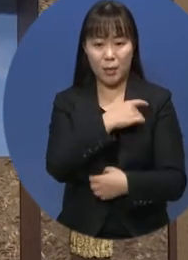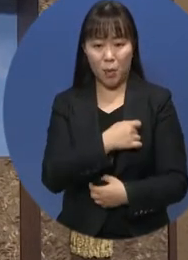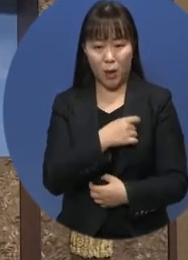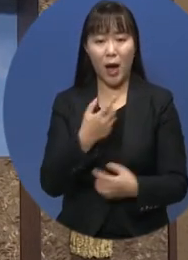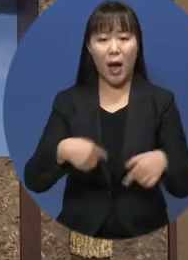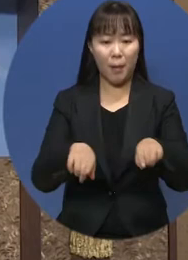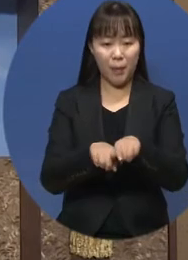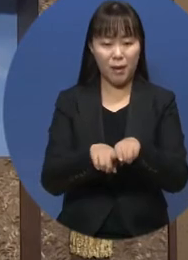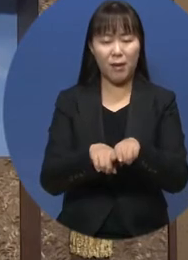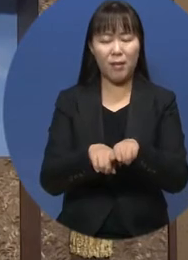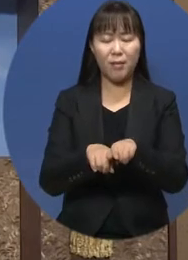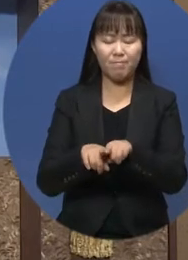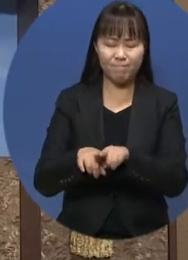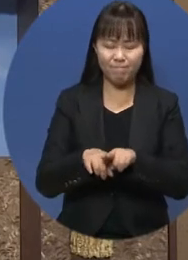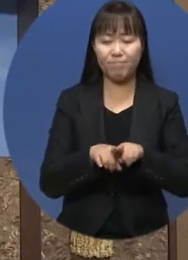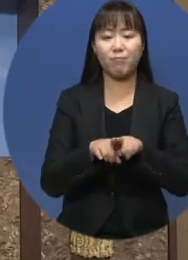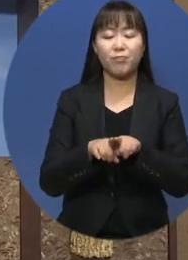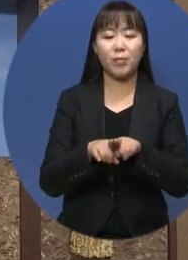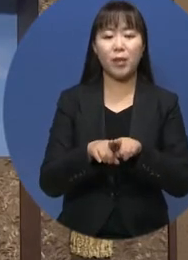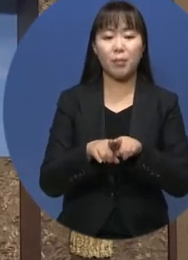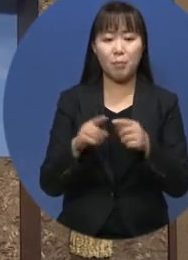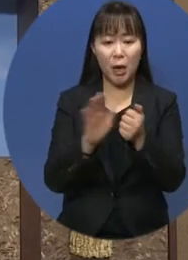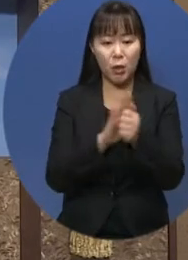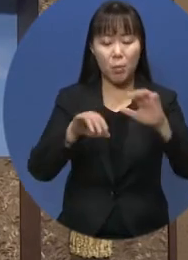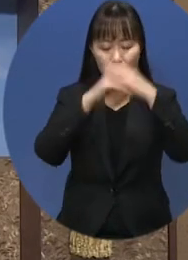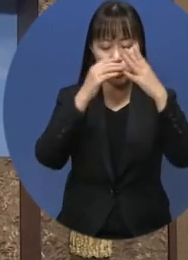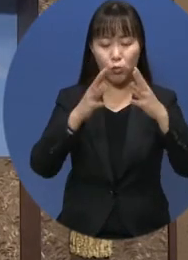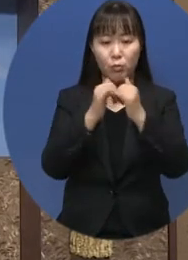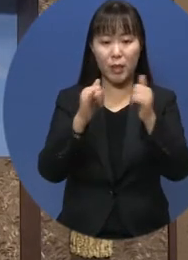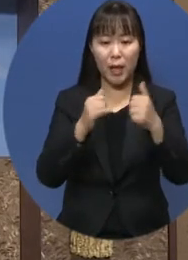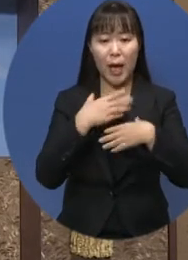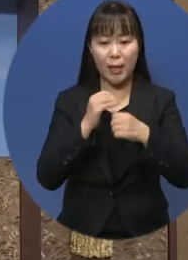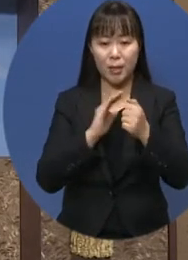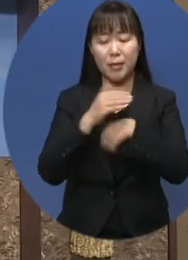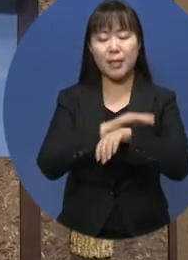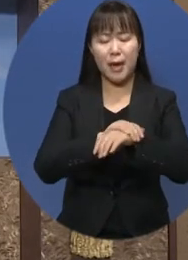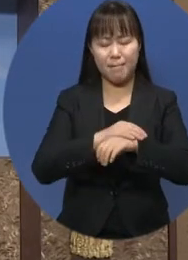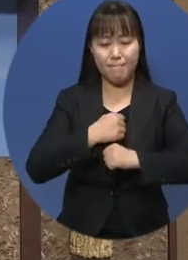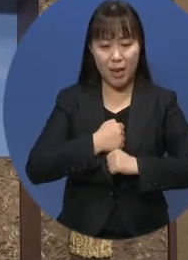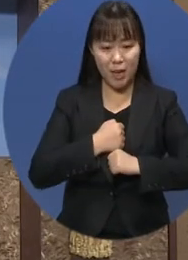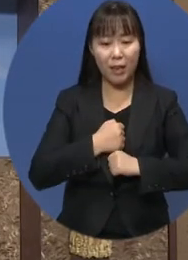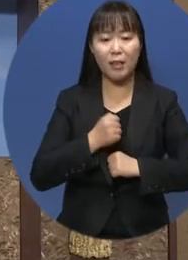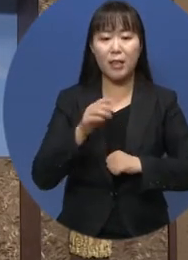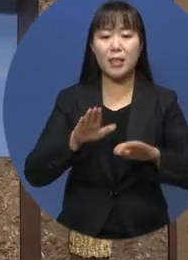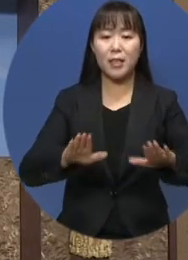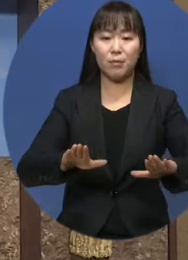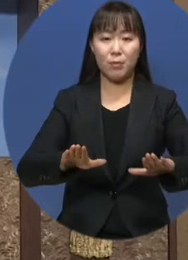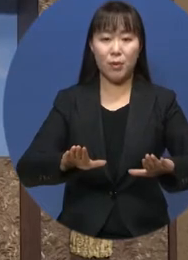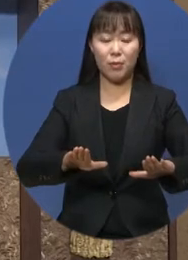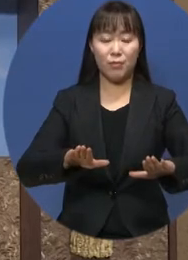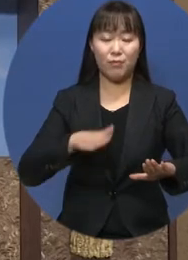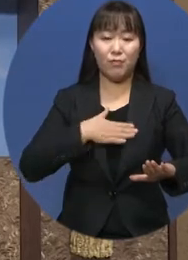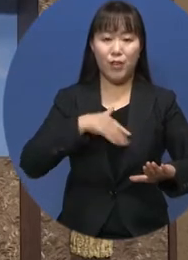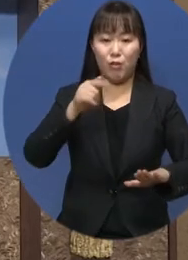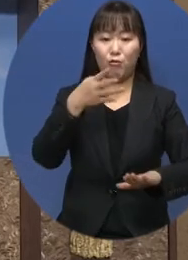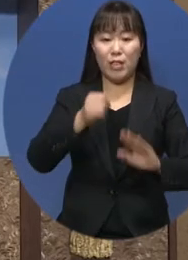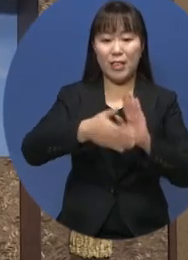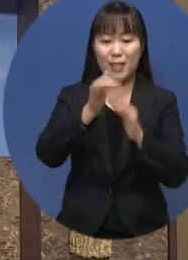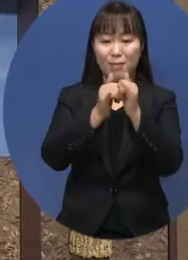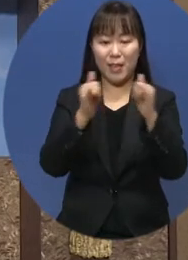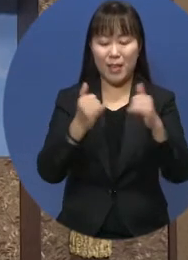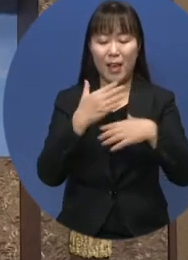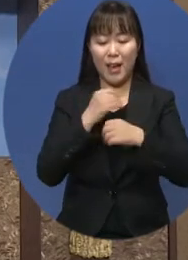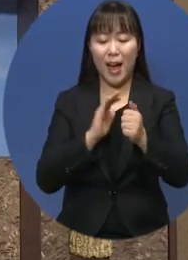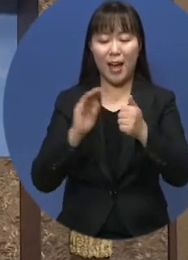에 아픔을 함께 해주고 또 우리 국민 모두의 안전을 앞으로 잘 지키자고 했는데 지금도 어우 릭 우리 시민의